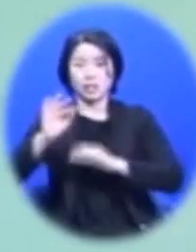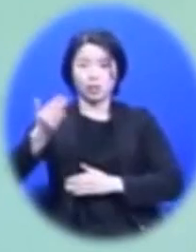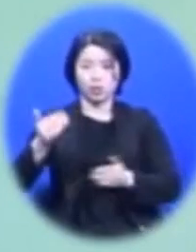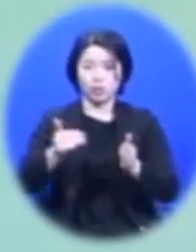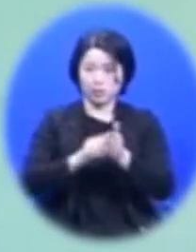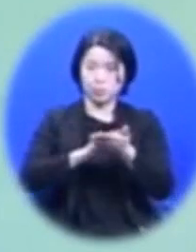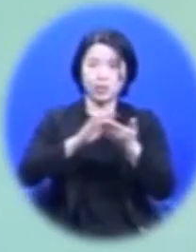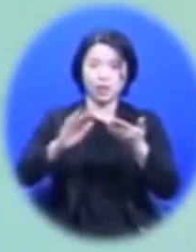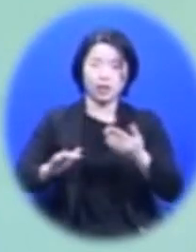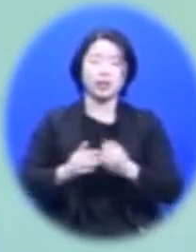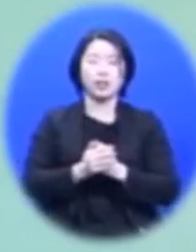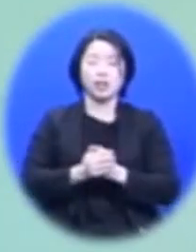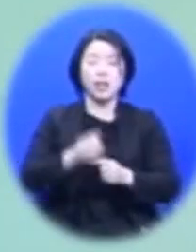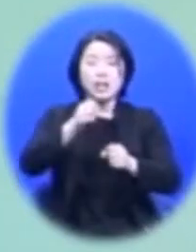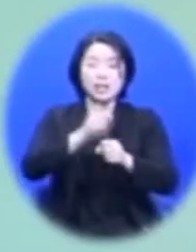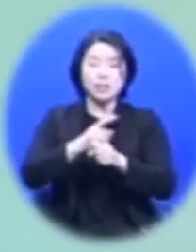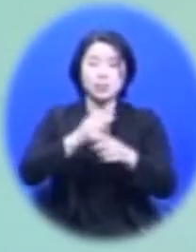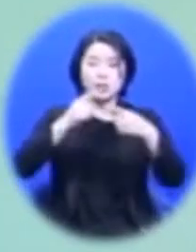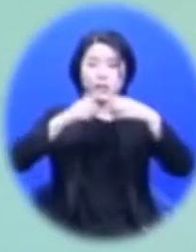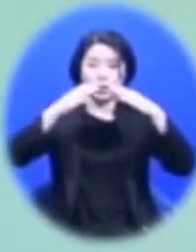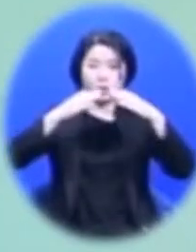되었습니다. 이미 교회에